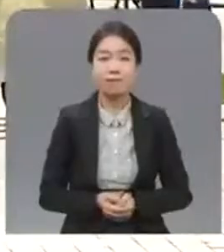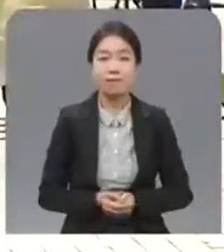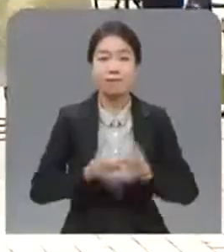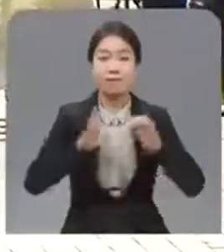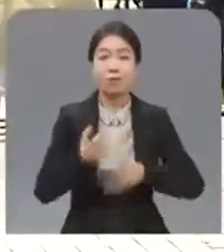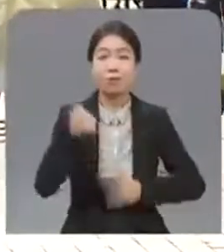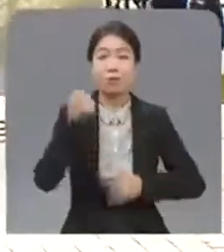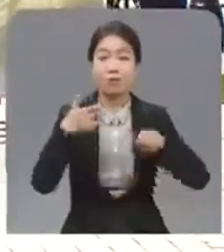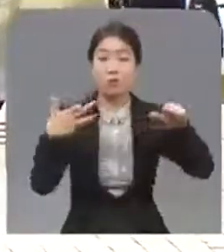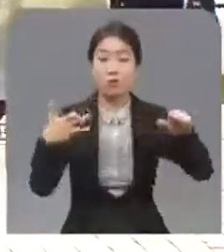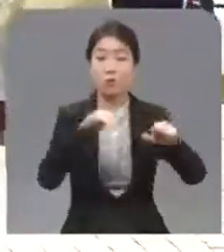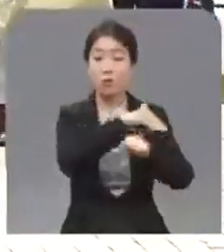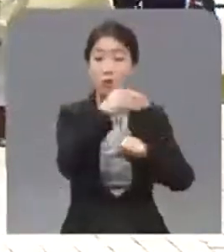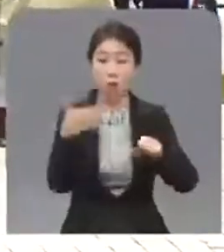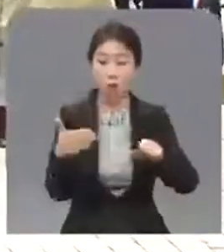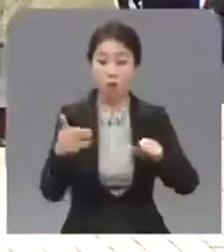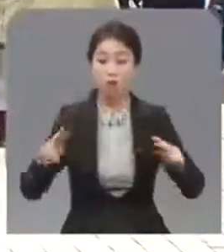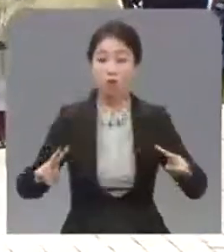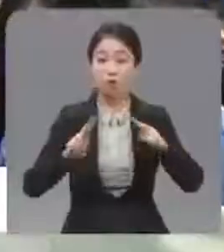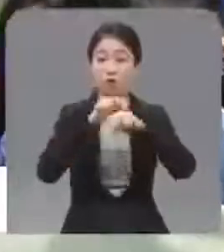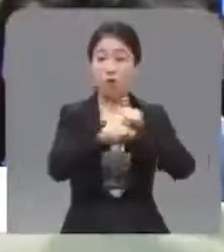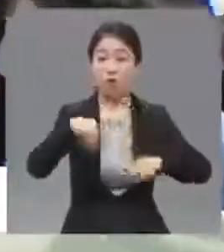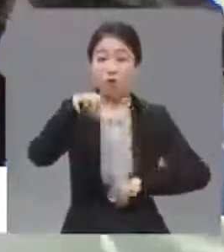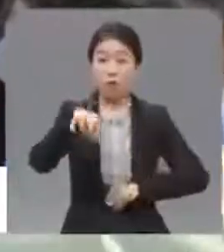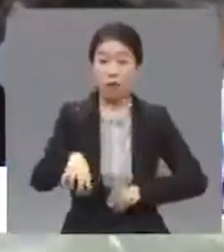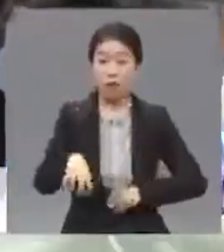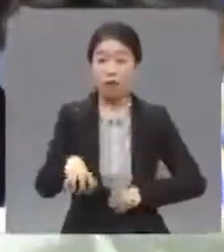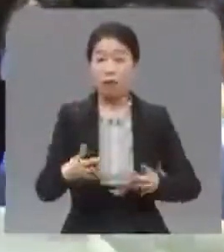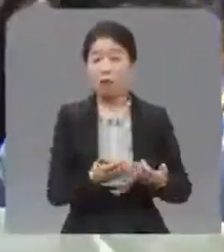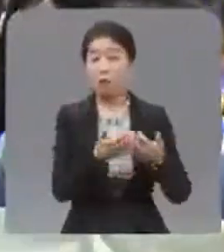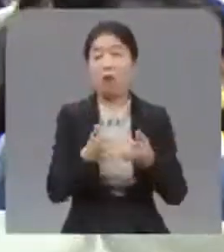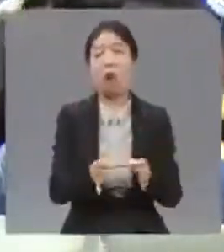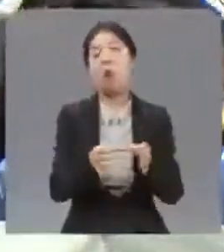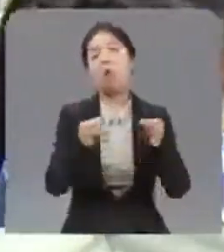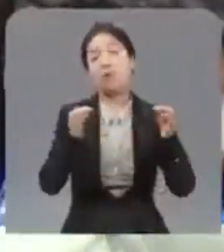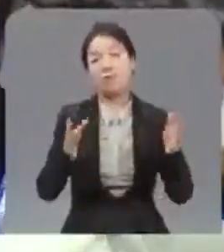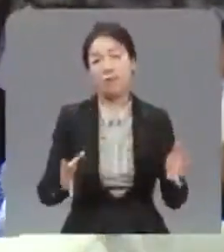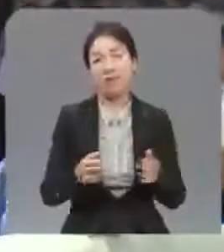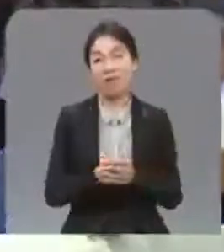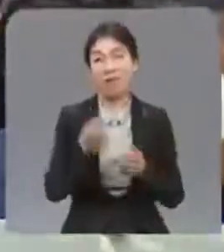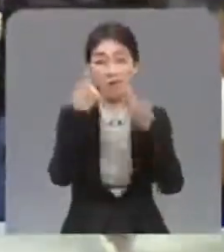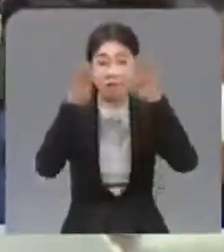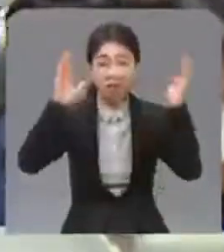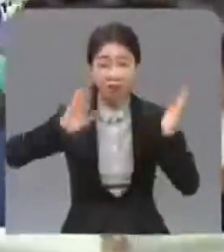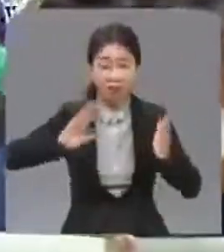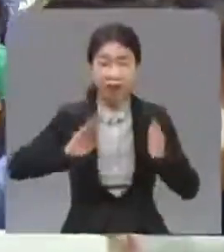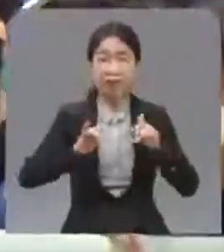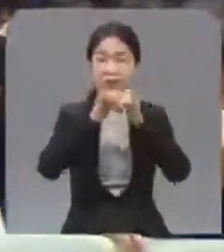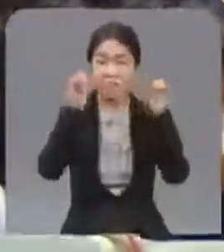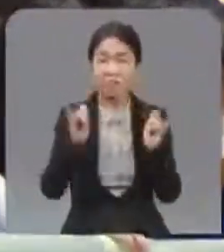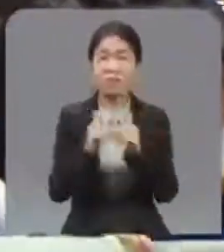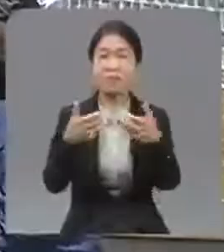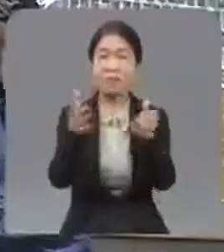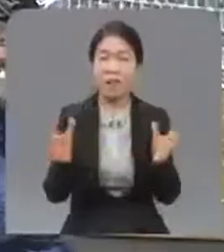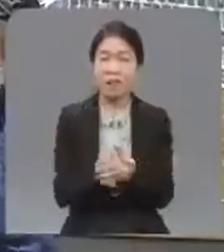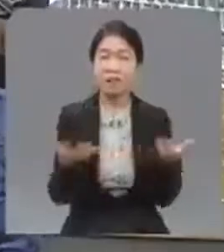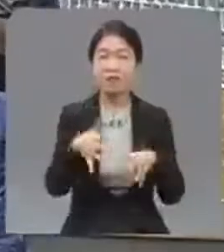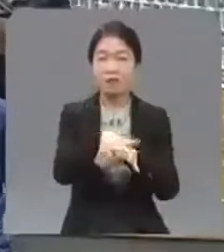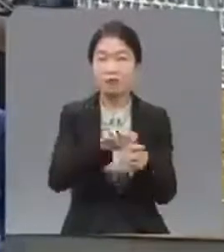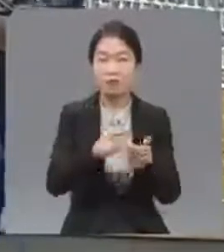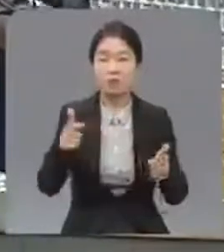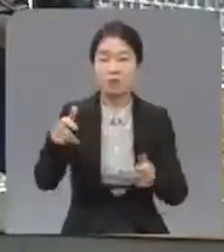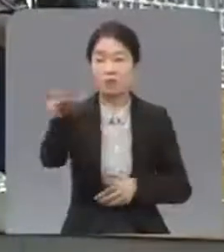국립 5.18 민주묘지 추모탑 광장이 모처럼 북적입니다. 대학생과 시민단체, 노동조합 등